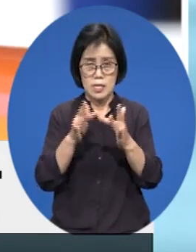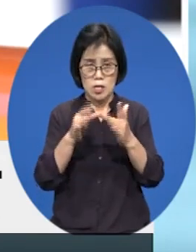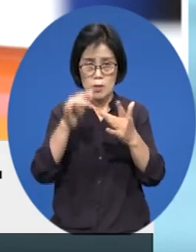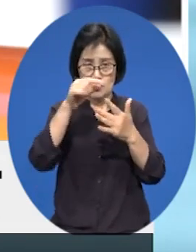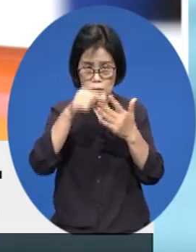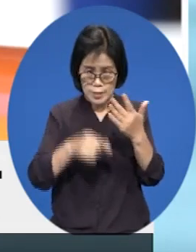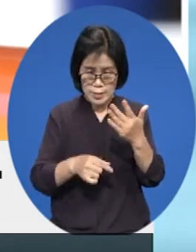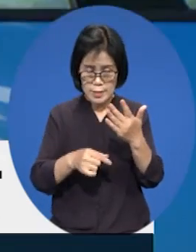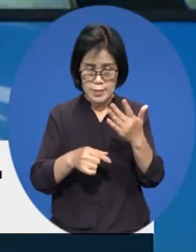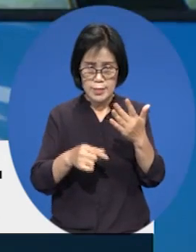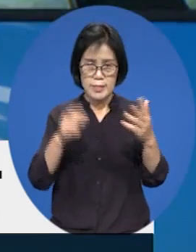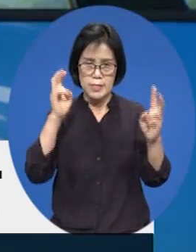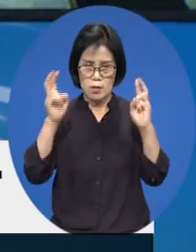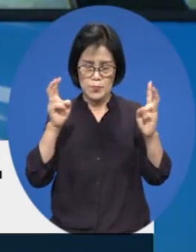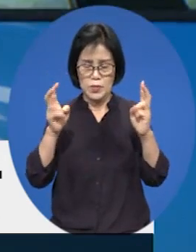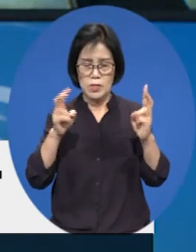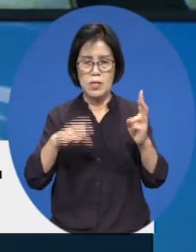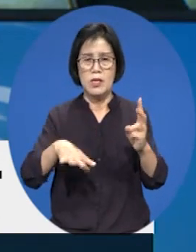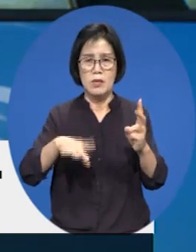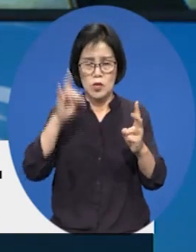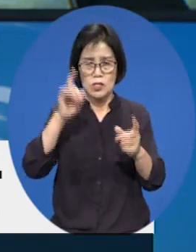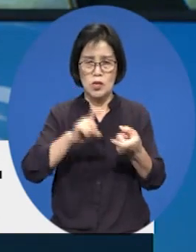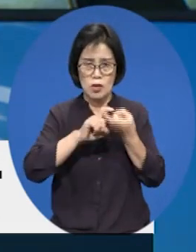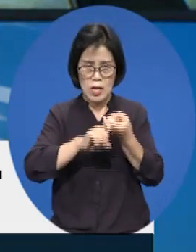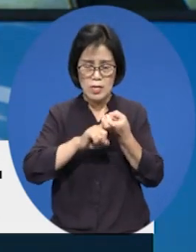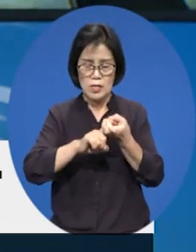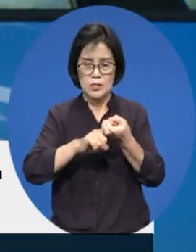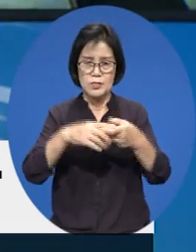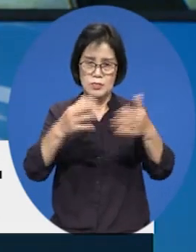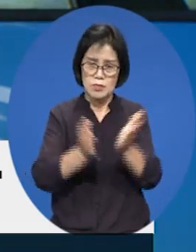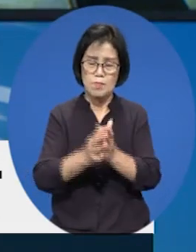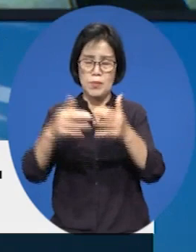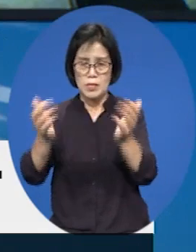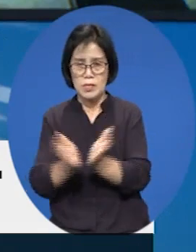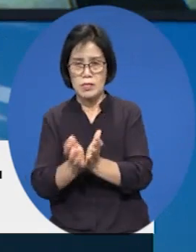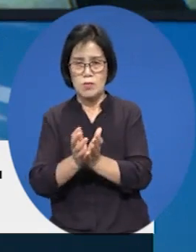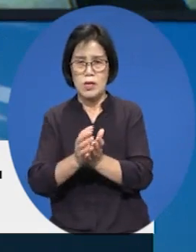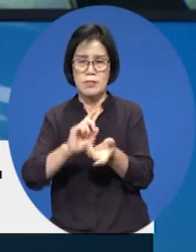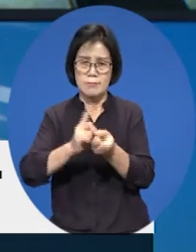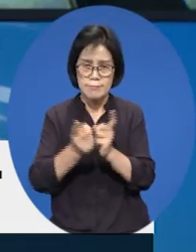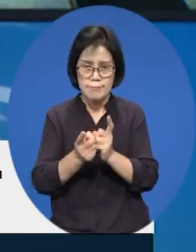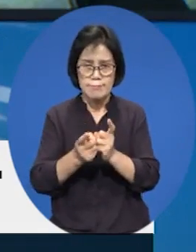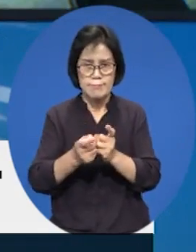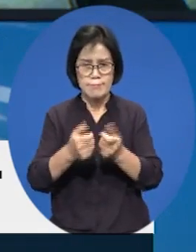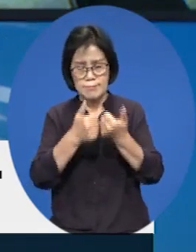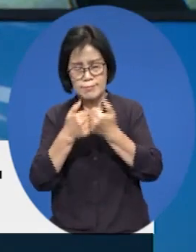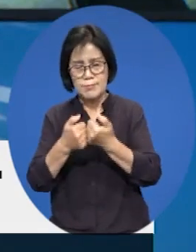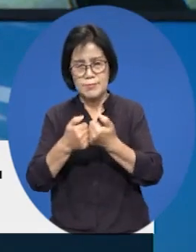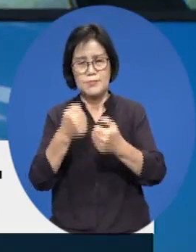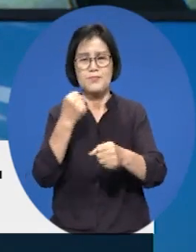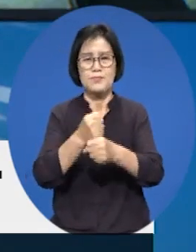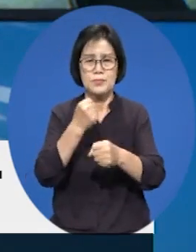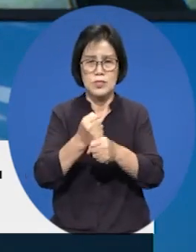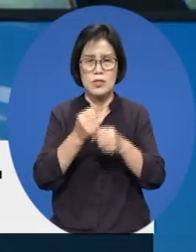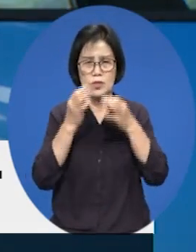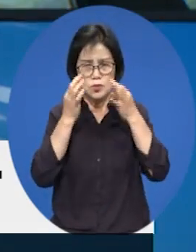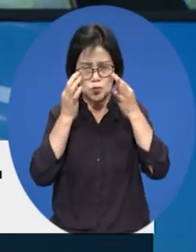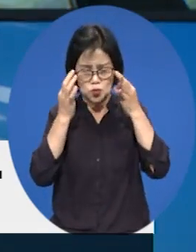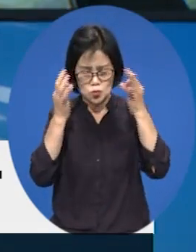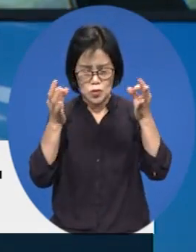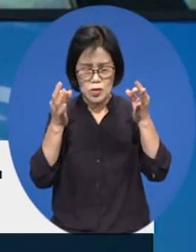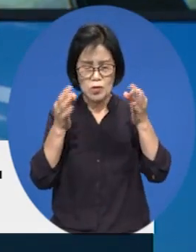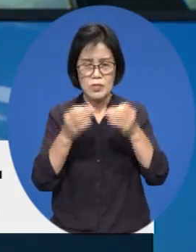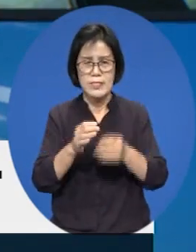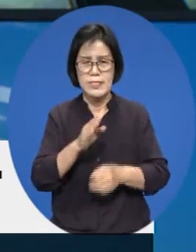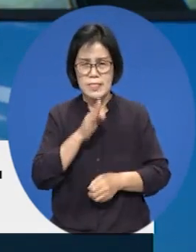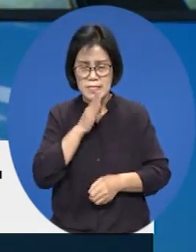태클이 먼저 관련 단체 협회 하고 머리를 맡아 을 생성할 갔다가 만들어 가는게 그런 노력을 기울이는 게 그게